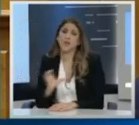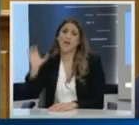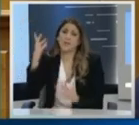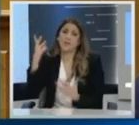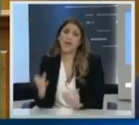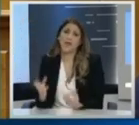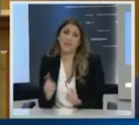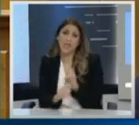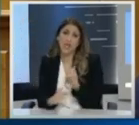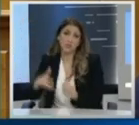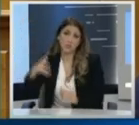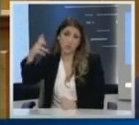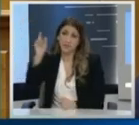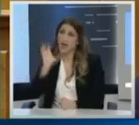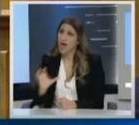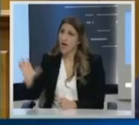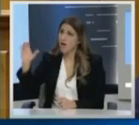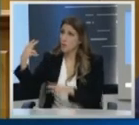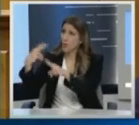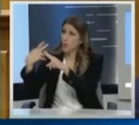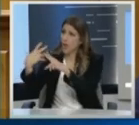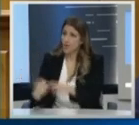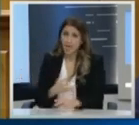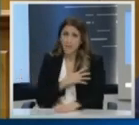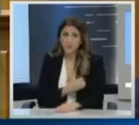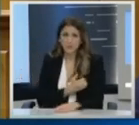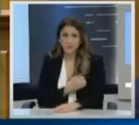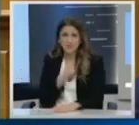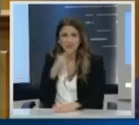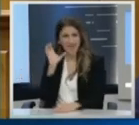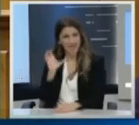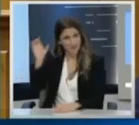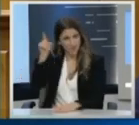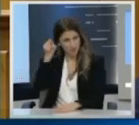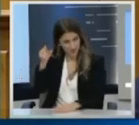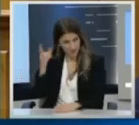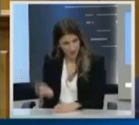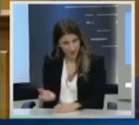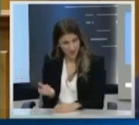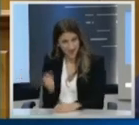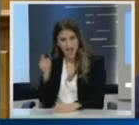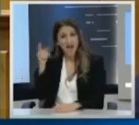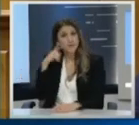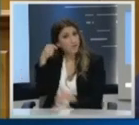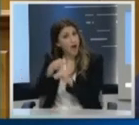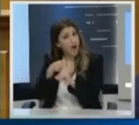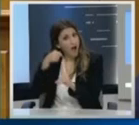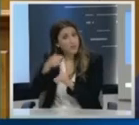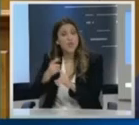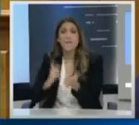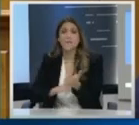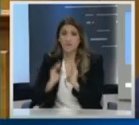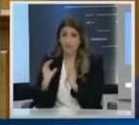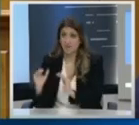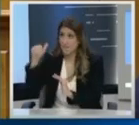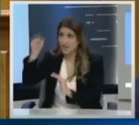Ευρώπη και στους ευρωπαϊκούς θεσμούς. Αυτή λοιπόν είναι η Ευρώπη, κύριε Μητσοτάκη, για την οποία αγωνιζόσασταν ότι